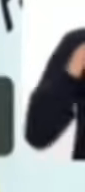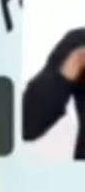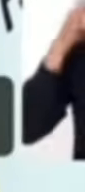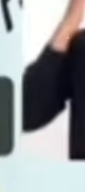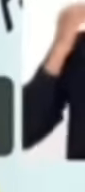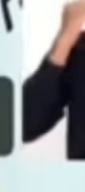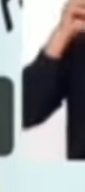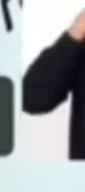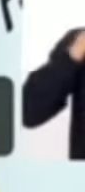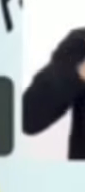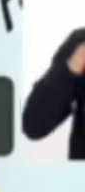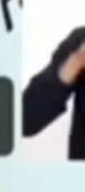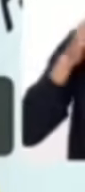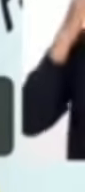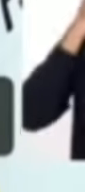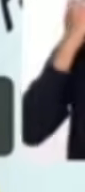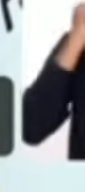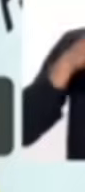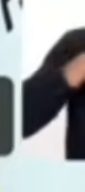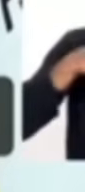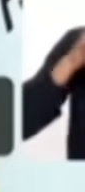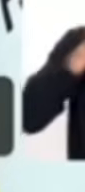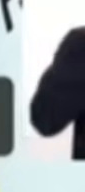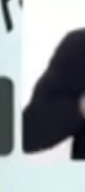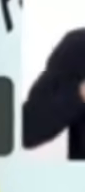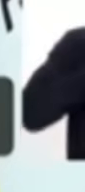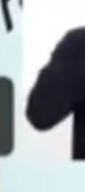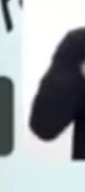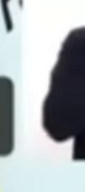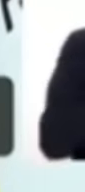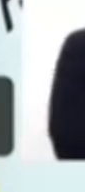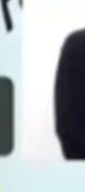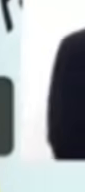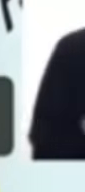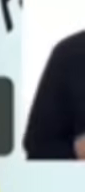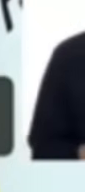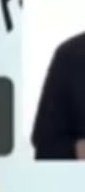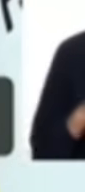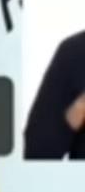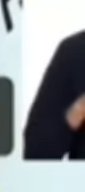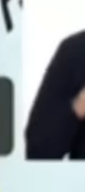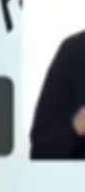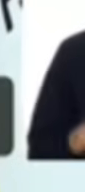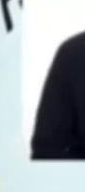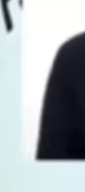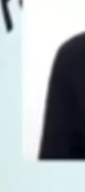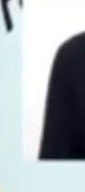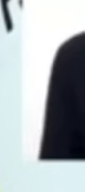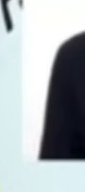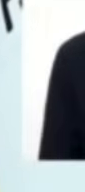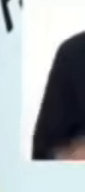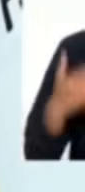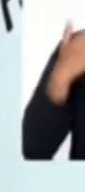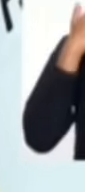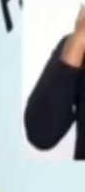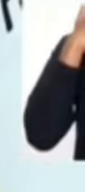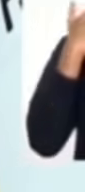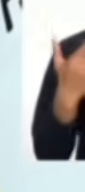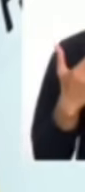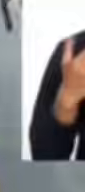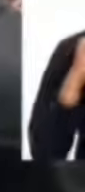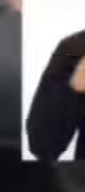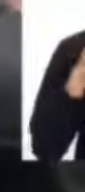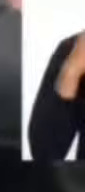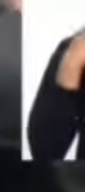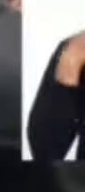페루, 한국과 태평양 동맹 간 협력이 더욱 긴밀해지기를 기대합니다. Muchas gracias.